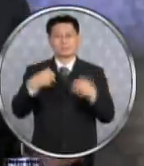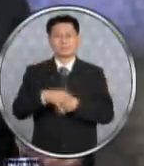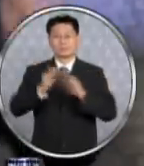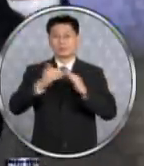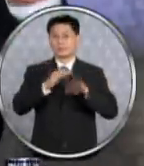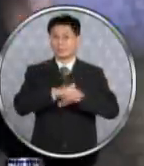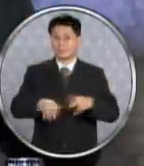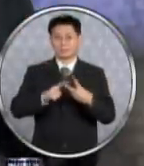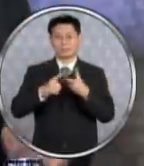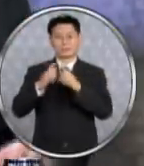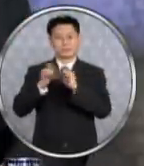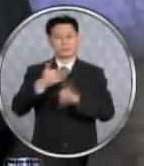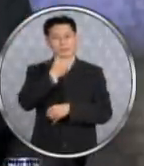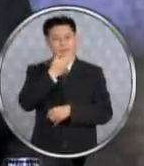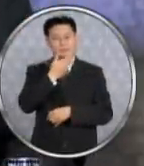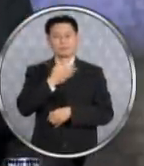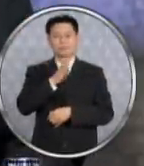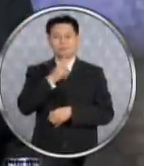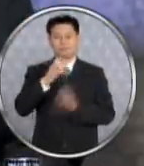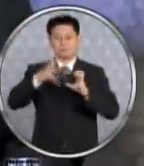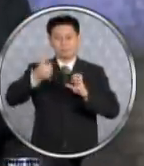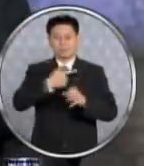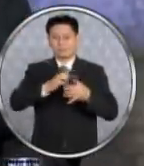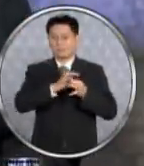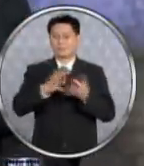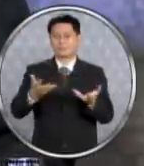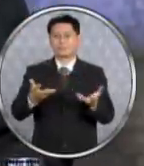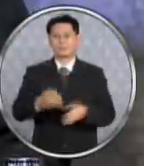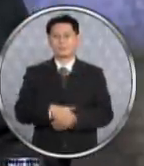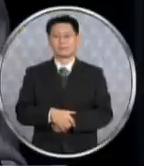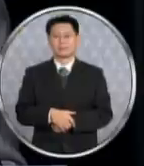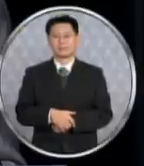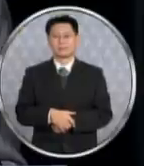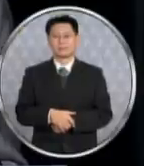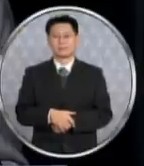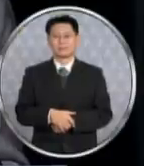国家的安全、人民的福祉是他最关心的事。